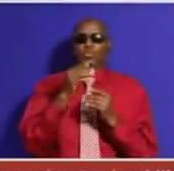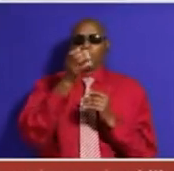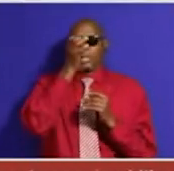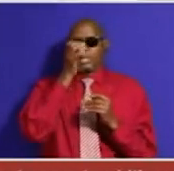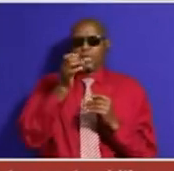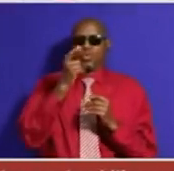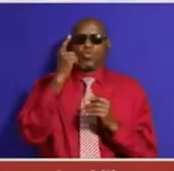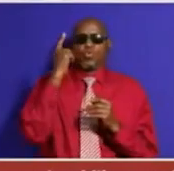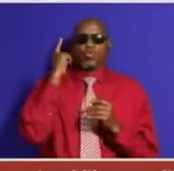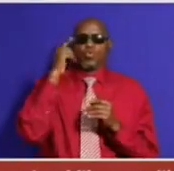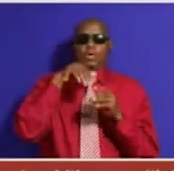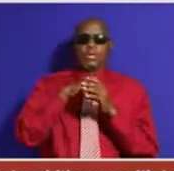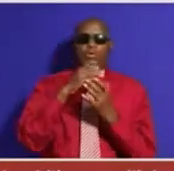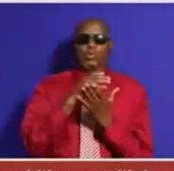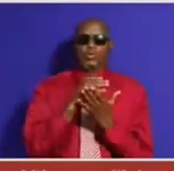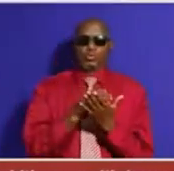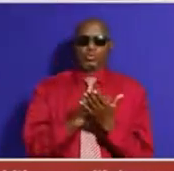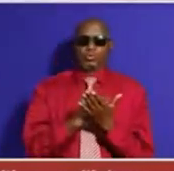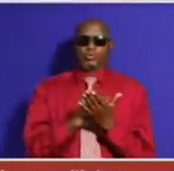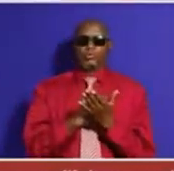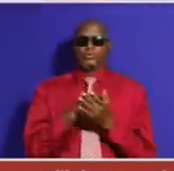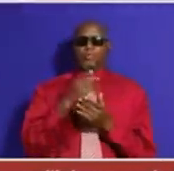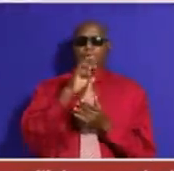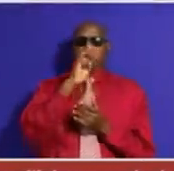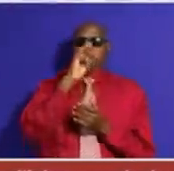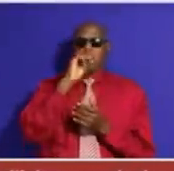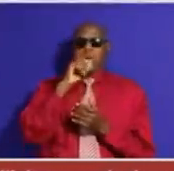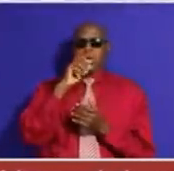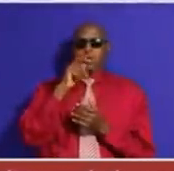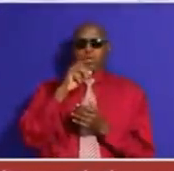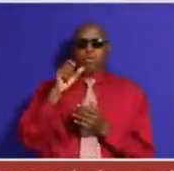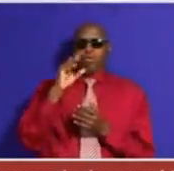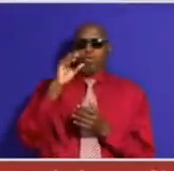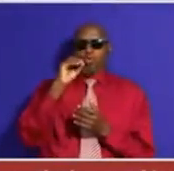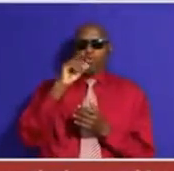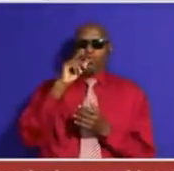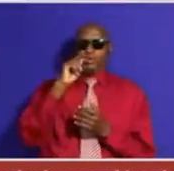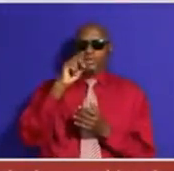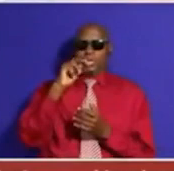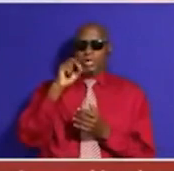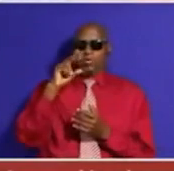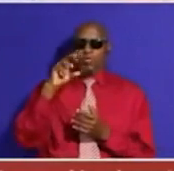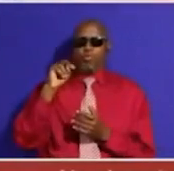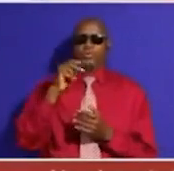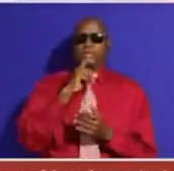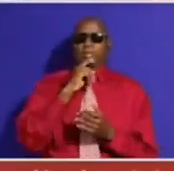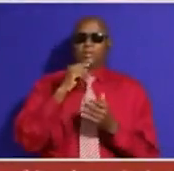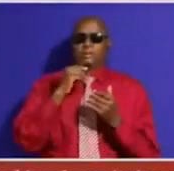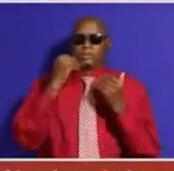kwenye katiba. Kwa mjibu wa mlalamishi Michael Kojo Otieno, Jaji Mkuu mnamo Mei tarehe 10